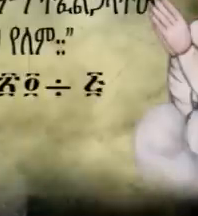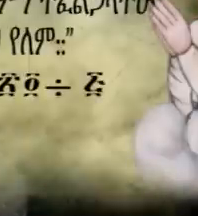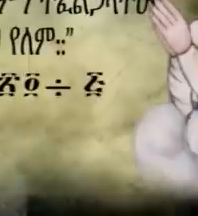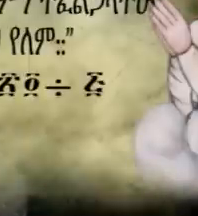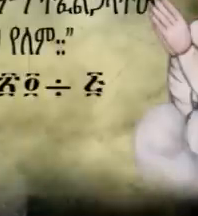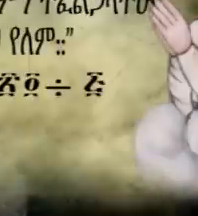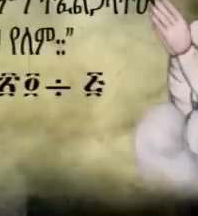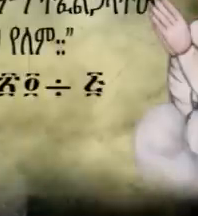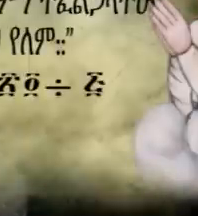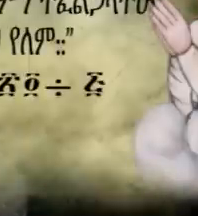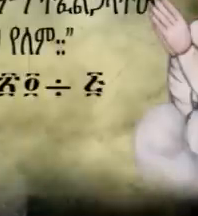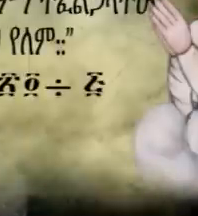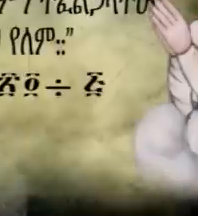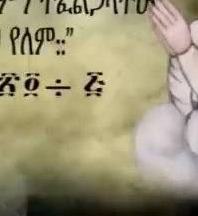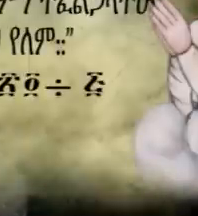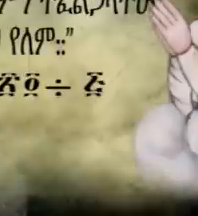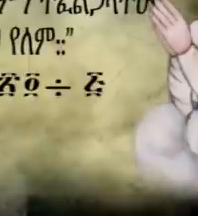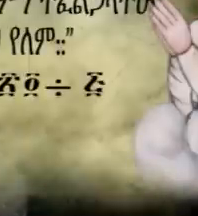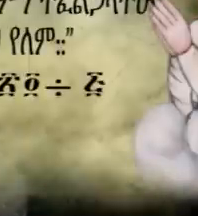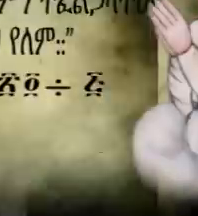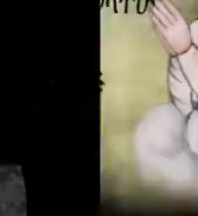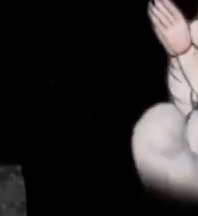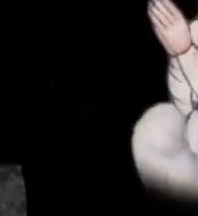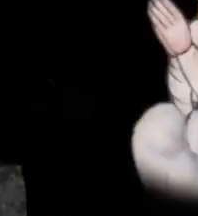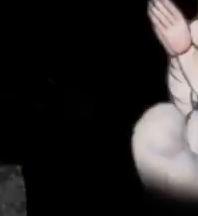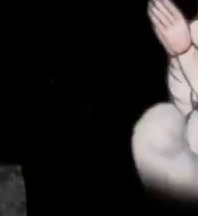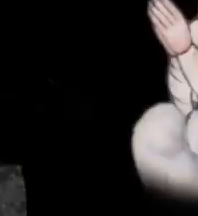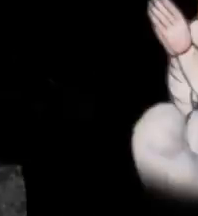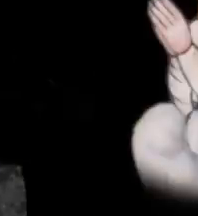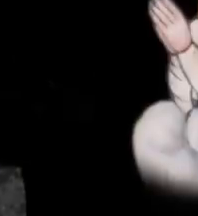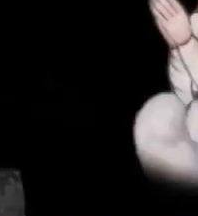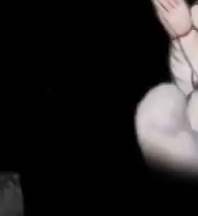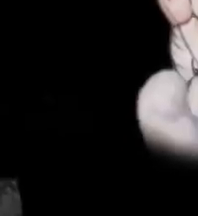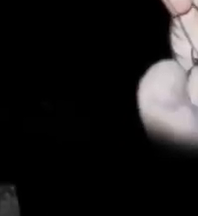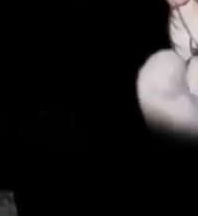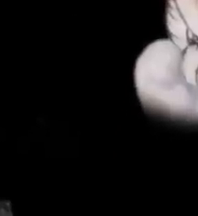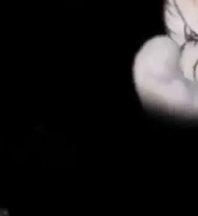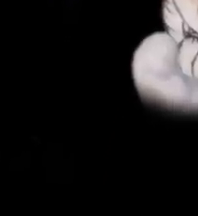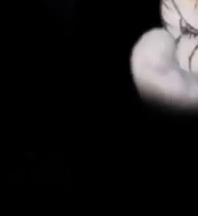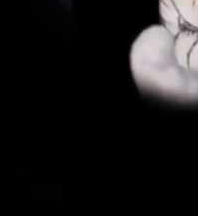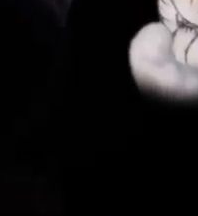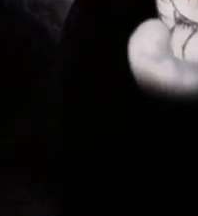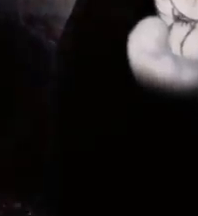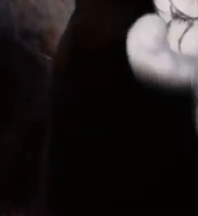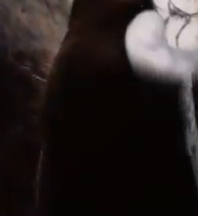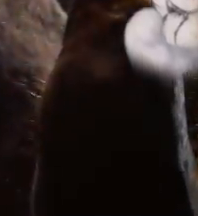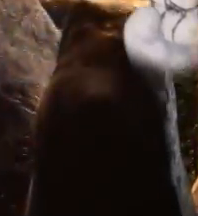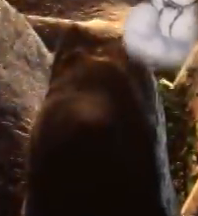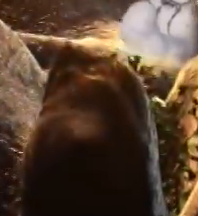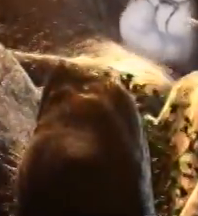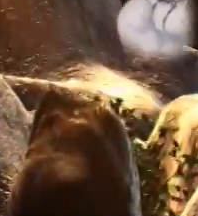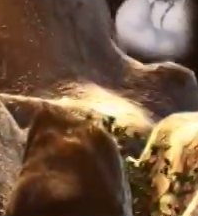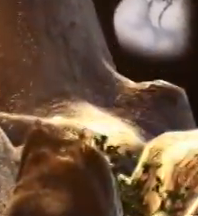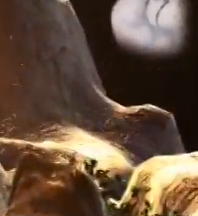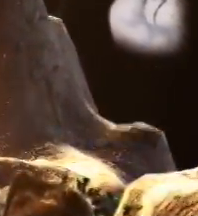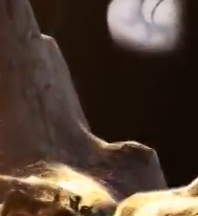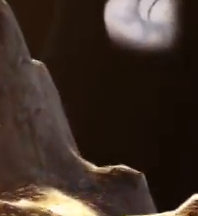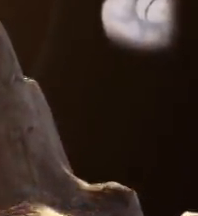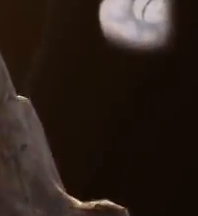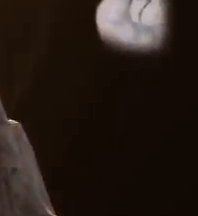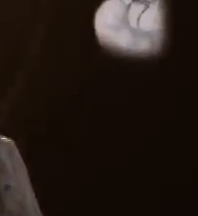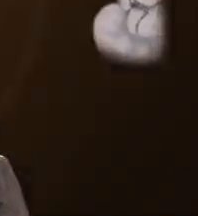ኢየሱስ በኩለ ሌሊት በኃይሉ ሞትን ድል ነስቷል።